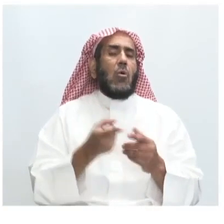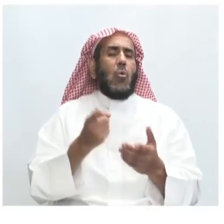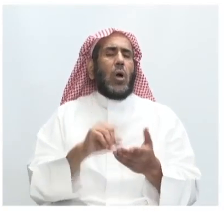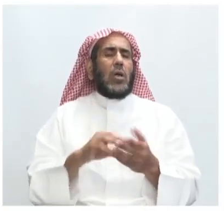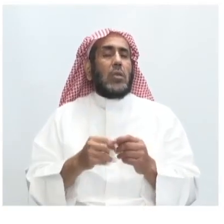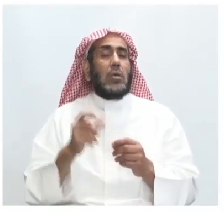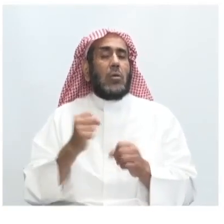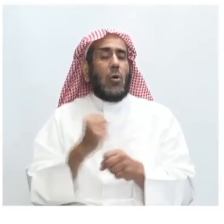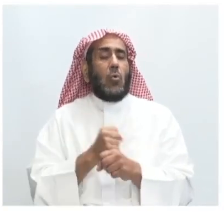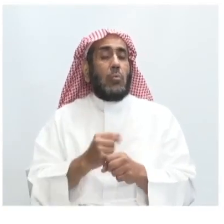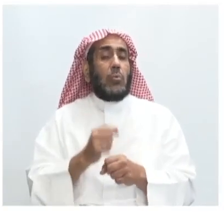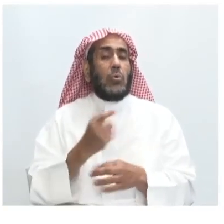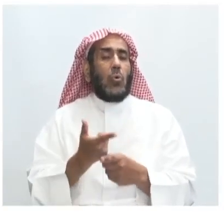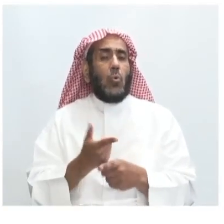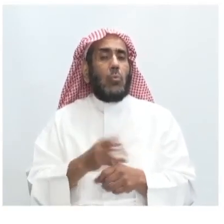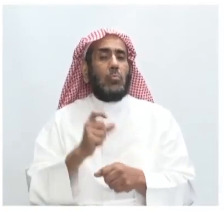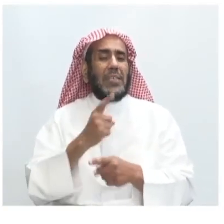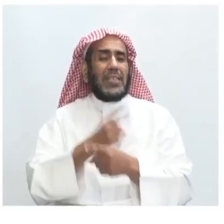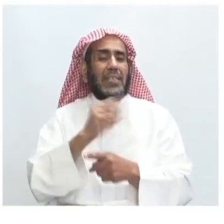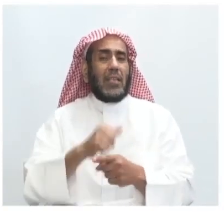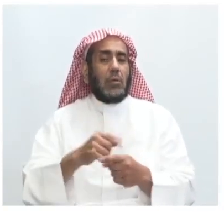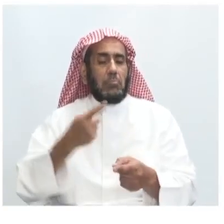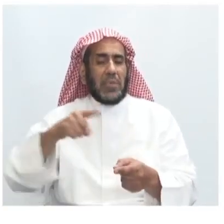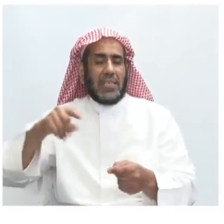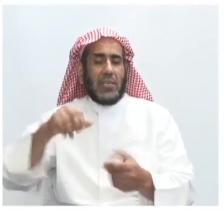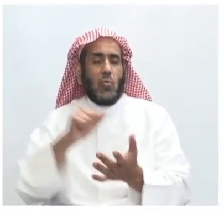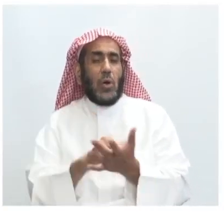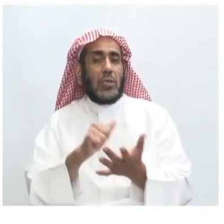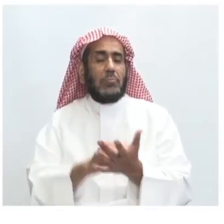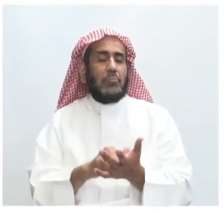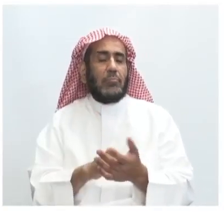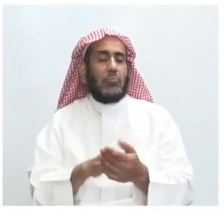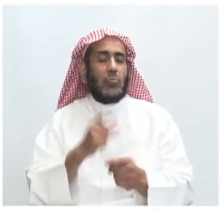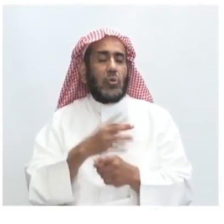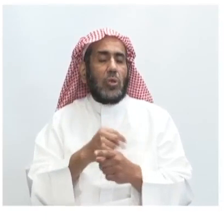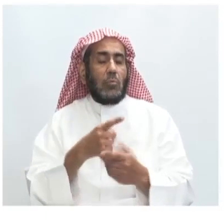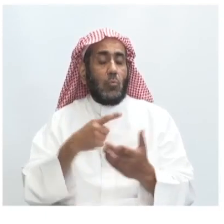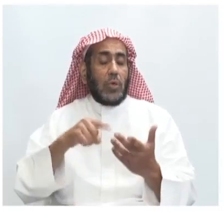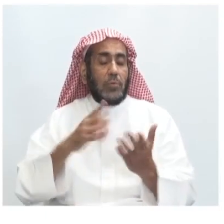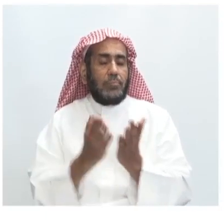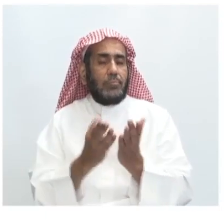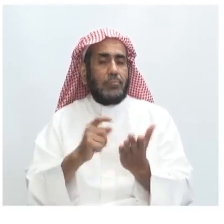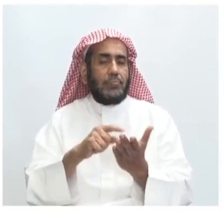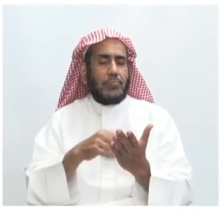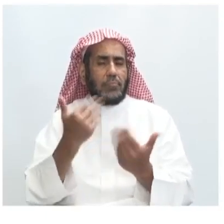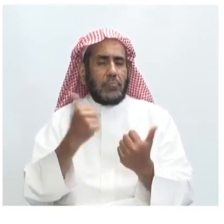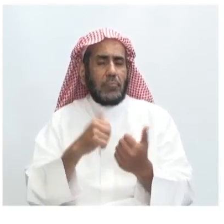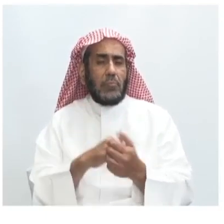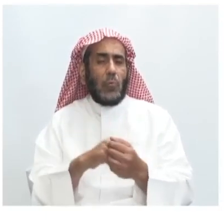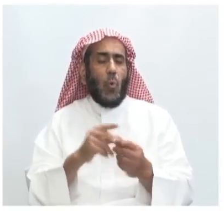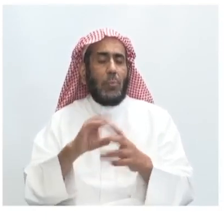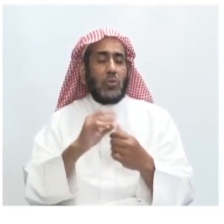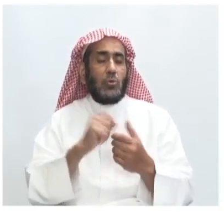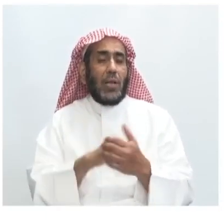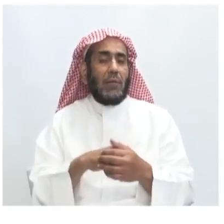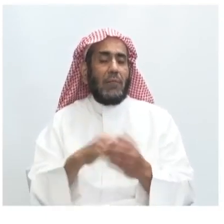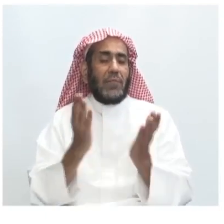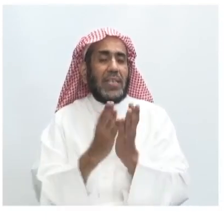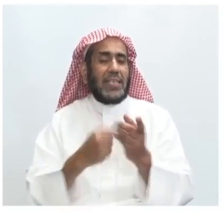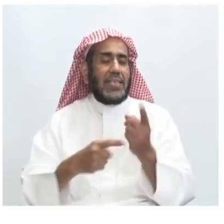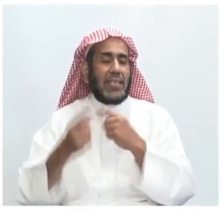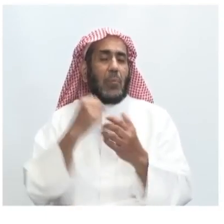يقوم مثلا استاذك بتصحيح واجب يقوم استاذك بتصحيح واجب قد طلبه منكم من زملائك في